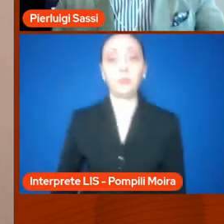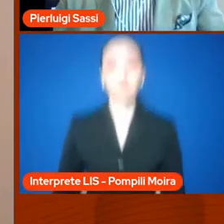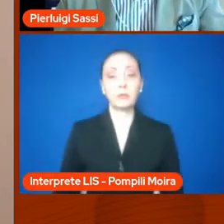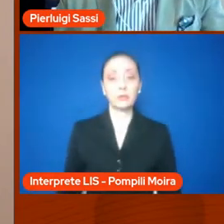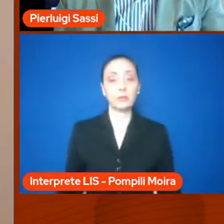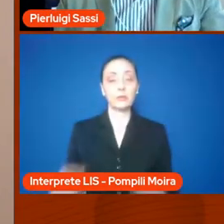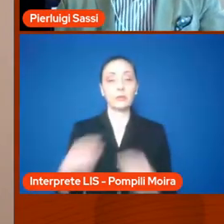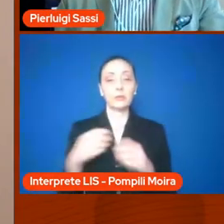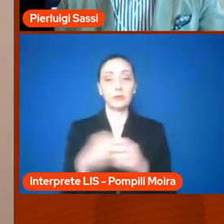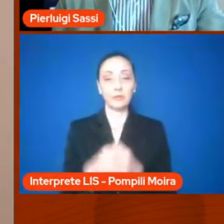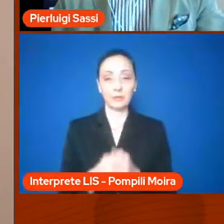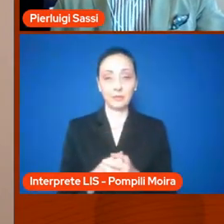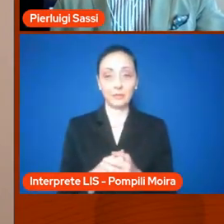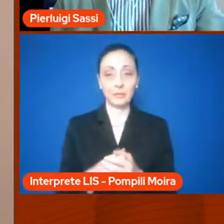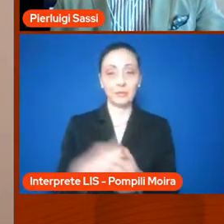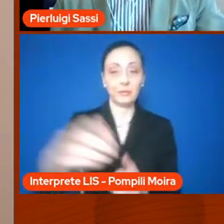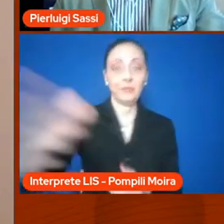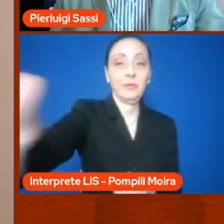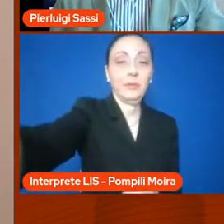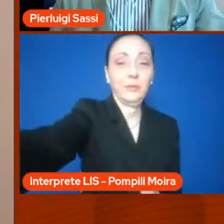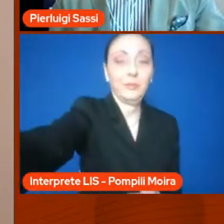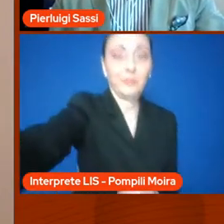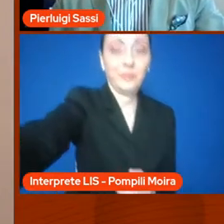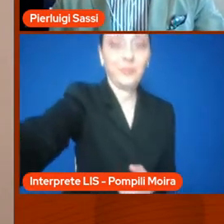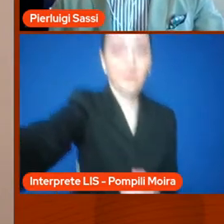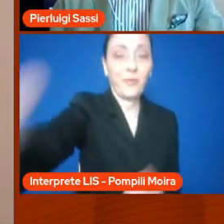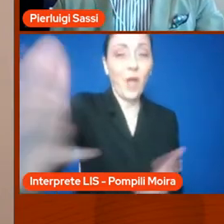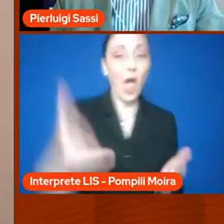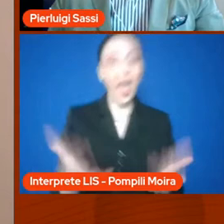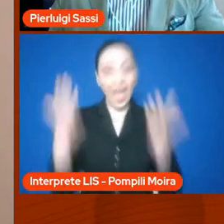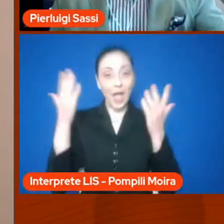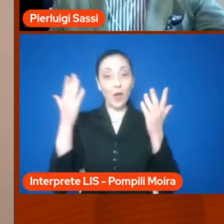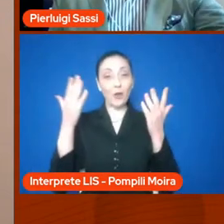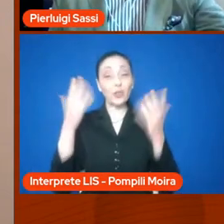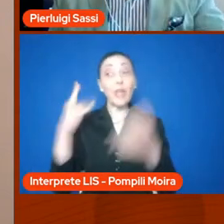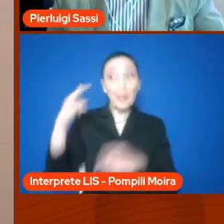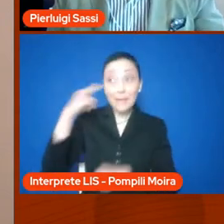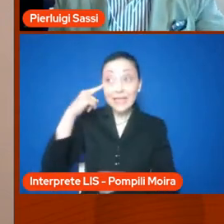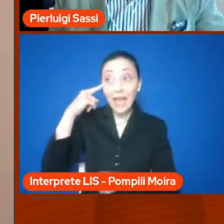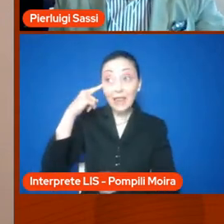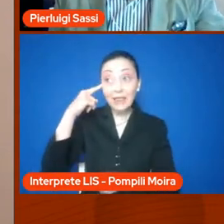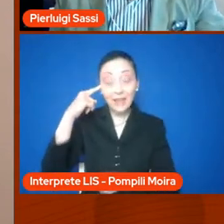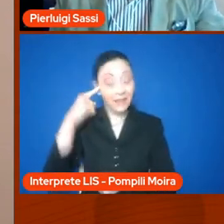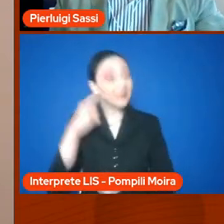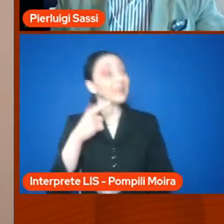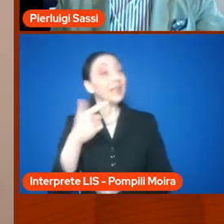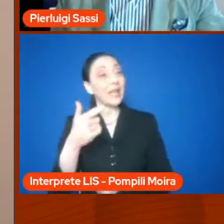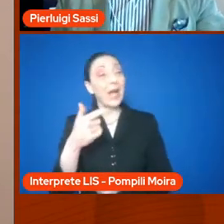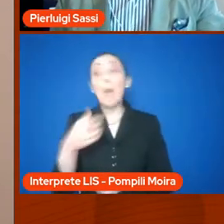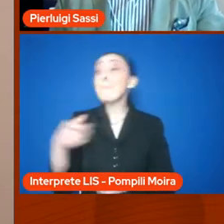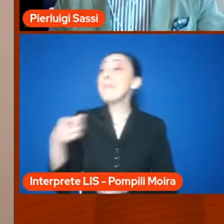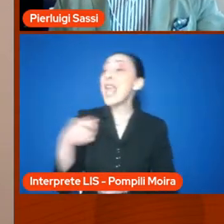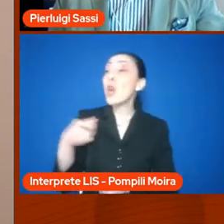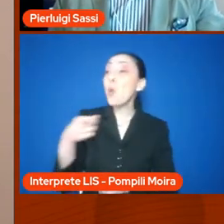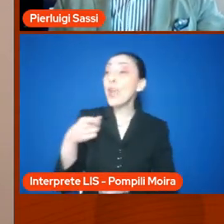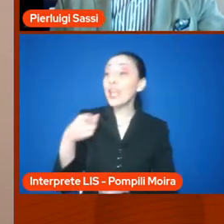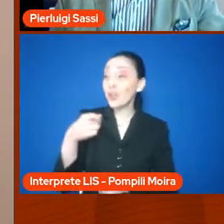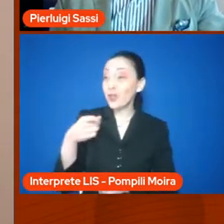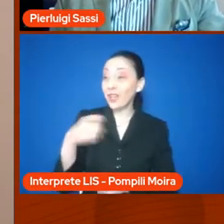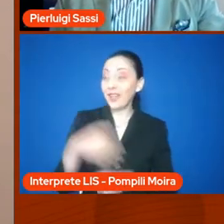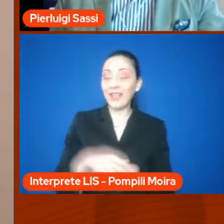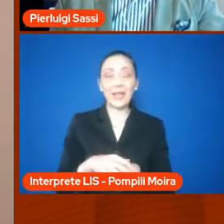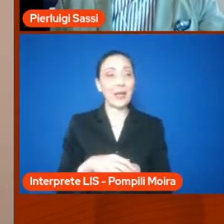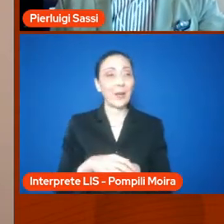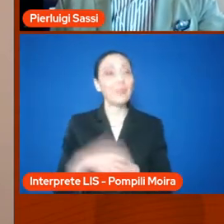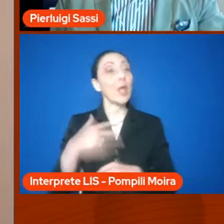Oh, sto togliendo il muto. Eccoci. Mi sente? Eccoci qua. Luigi. Con